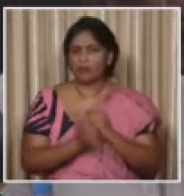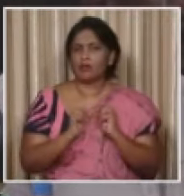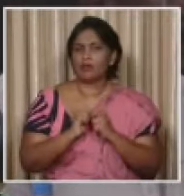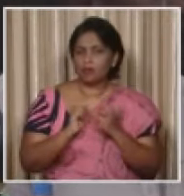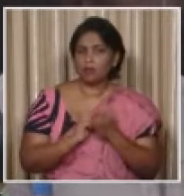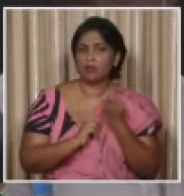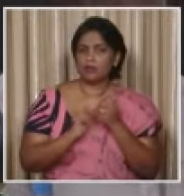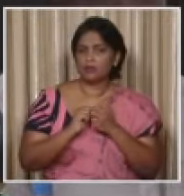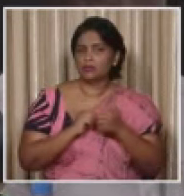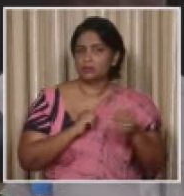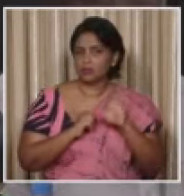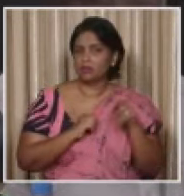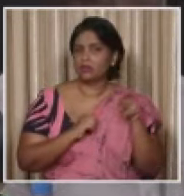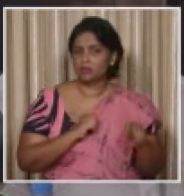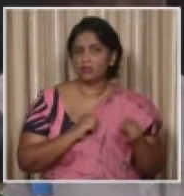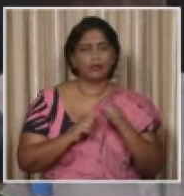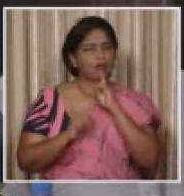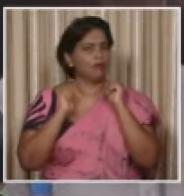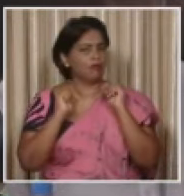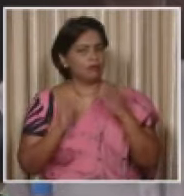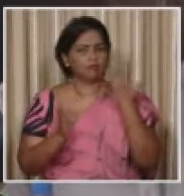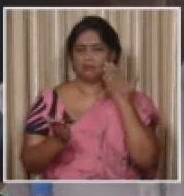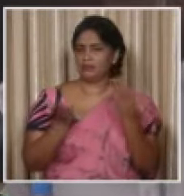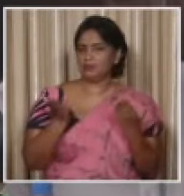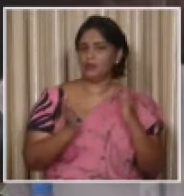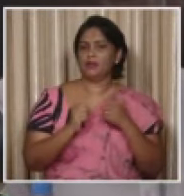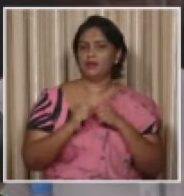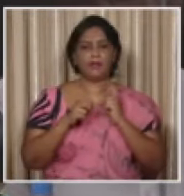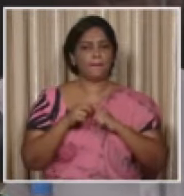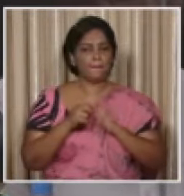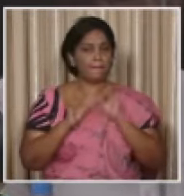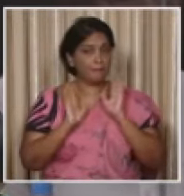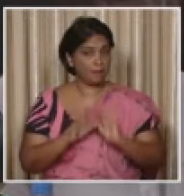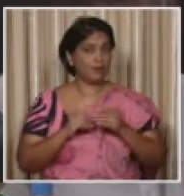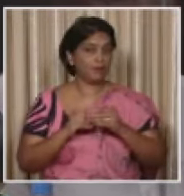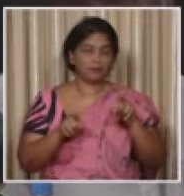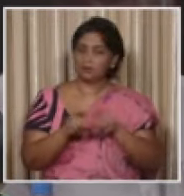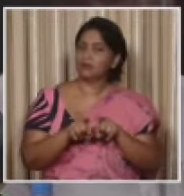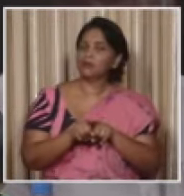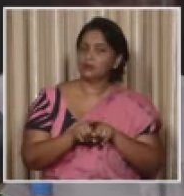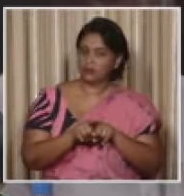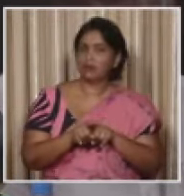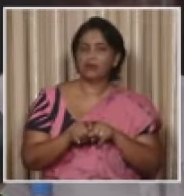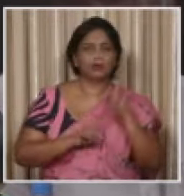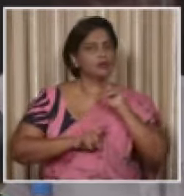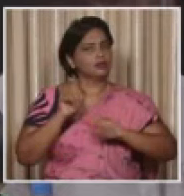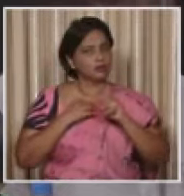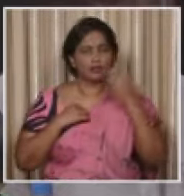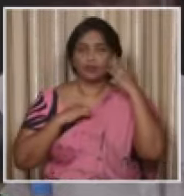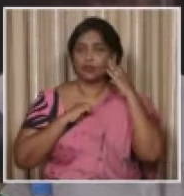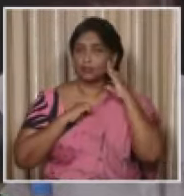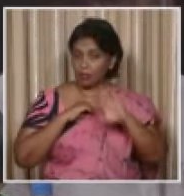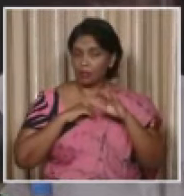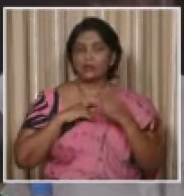ආර්ථික තත්ත්වය හමුවේ සාධාරණත්වය පිළිබඳ ප්‍රශ්නය මතුව තිබෙන තත්ත්වය තුළ සාකච්ඡාවට තුඩු දී